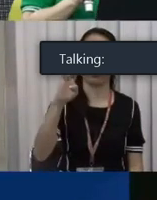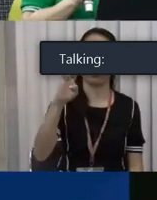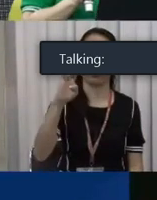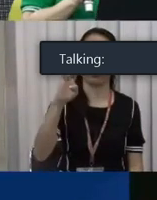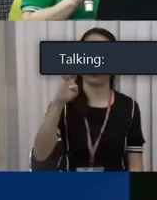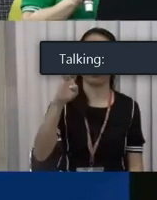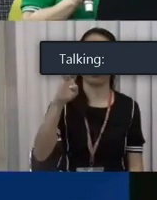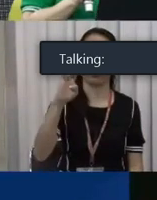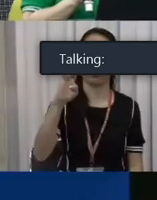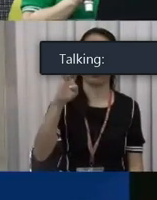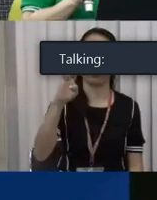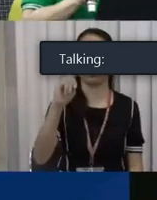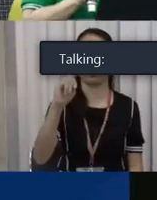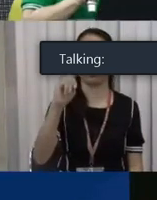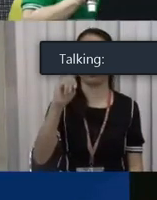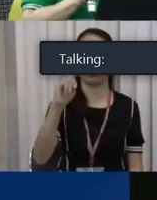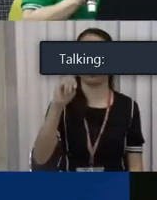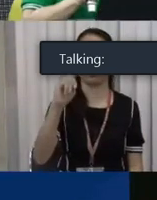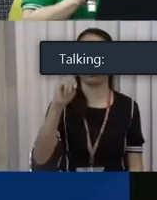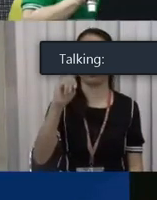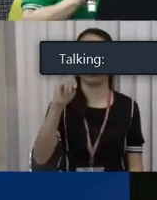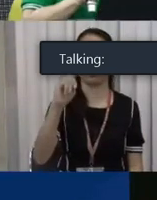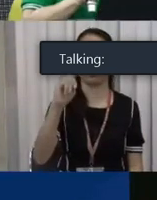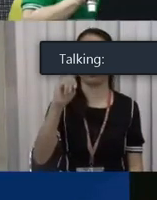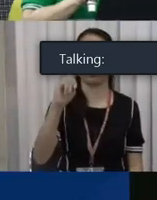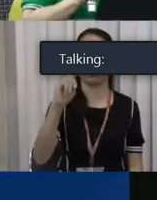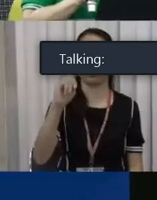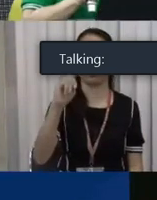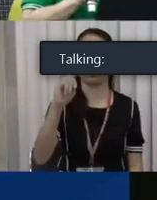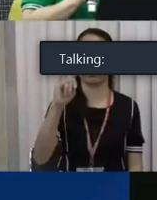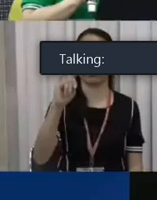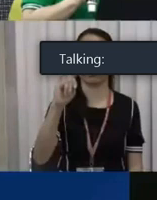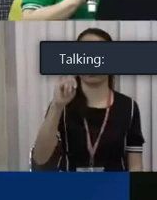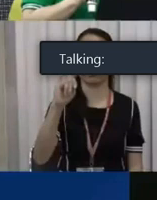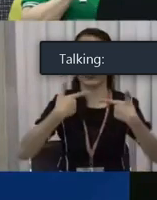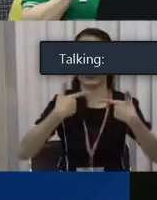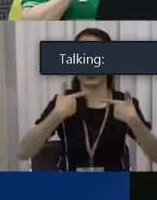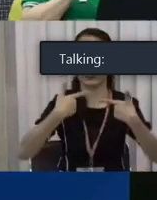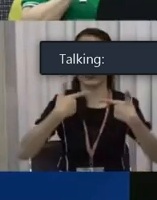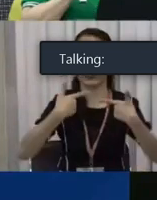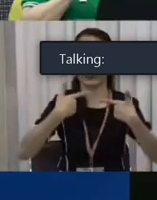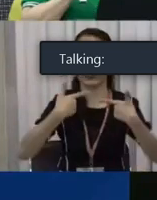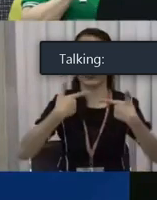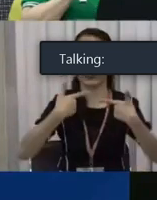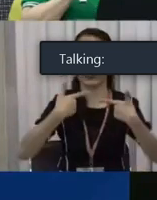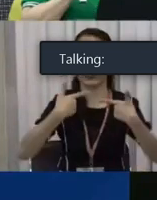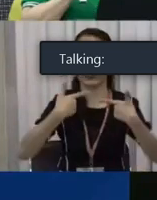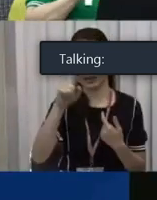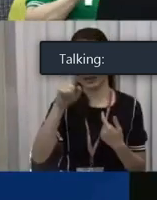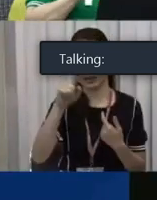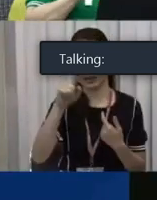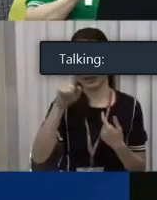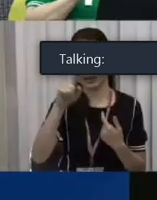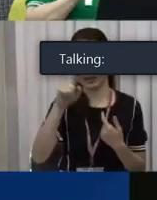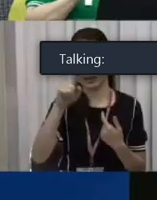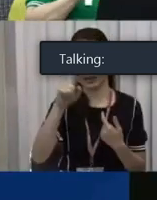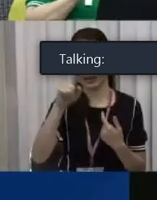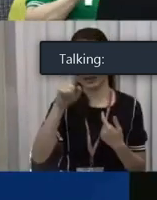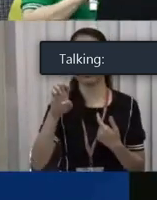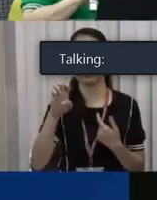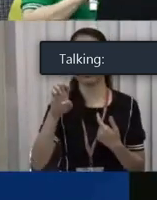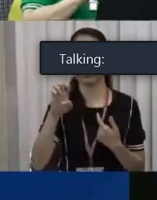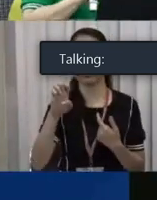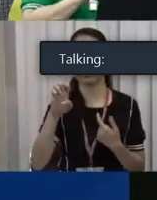Ang uban, mag-day off sila with pay. Okay. Next is maternity leave.